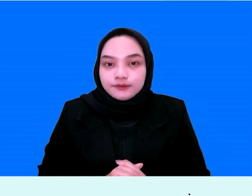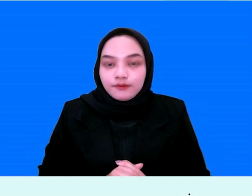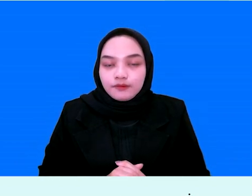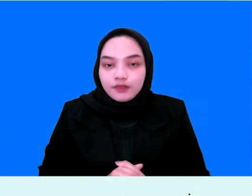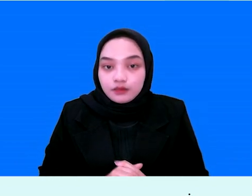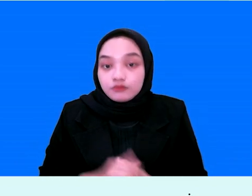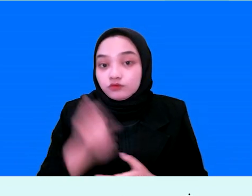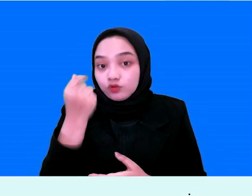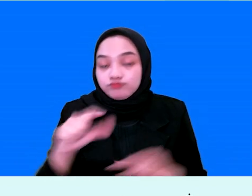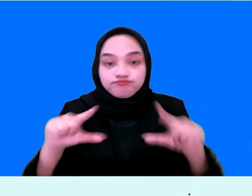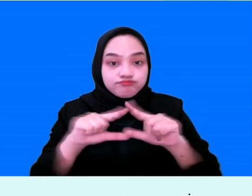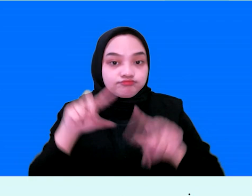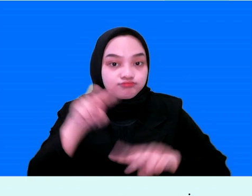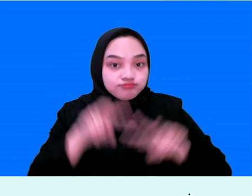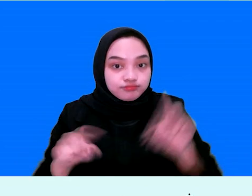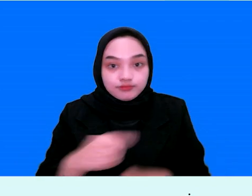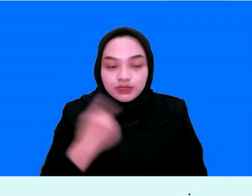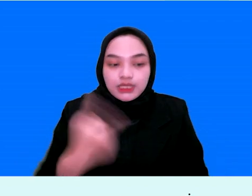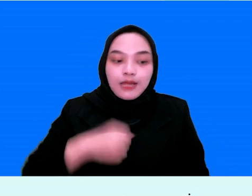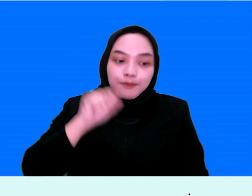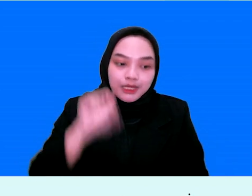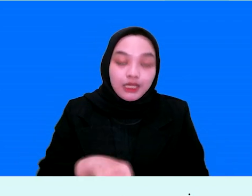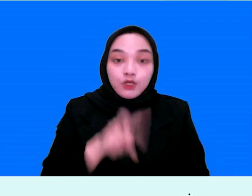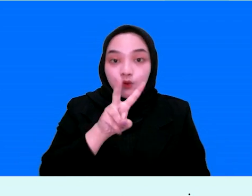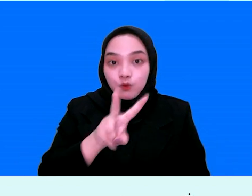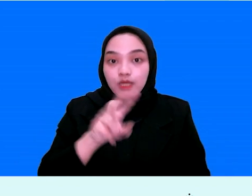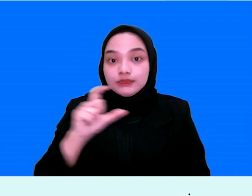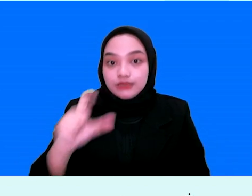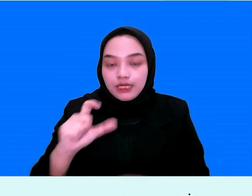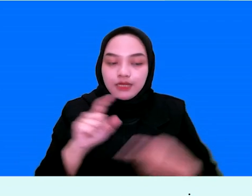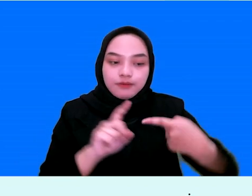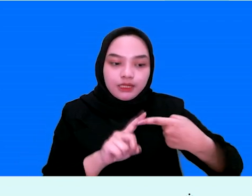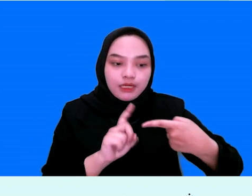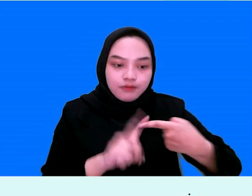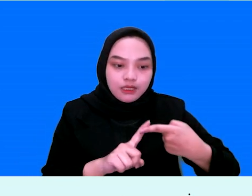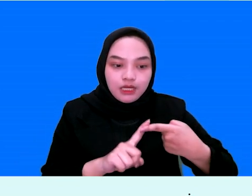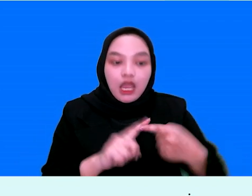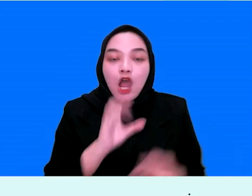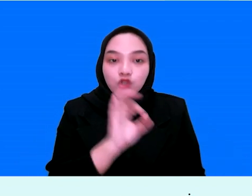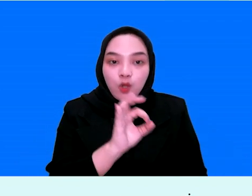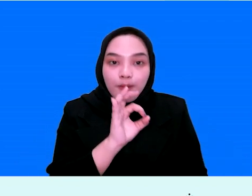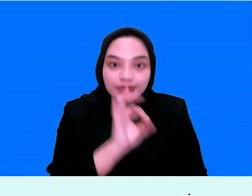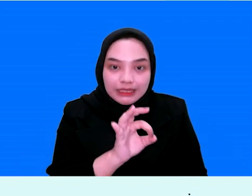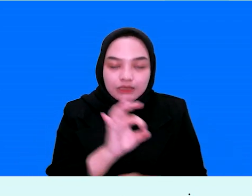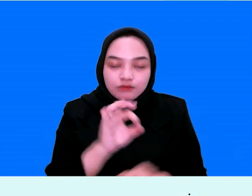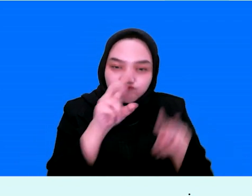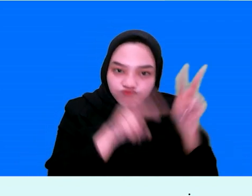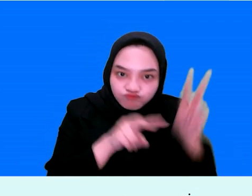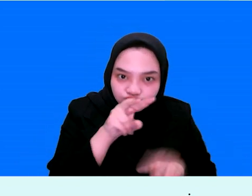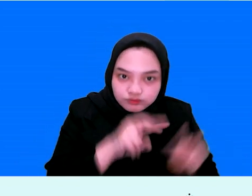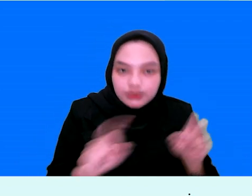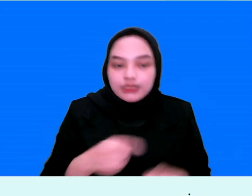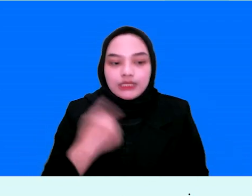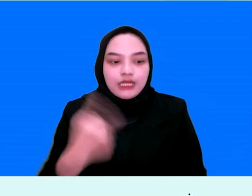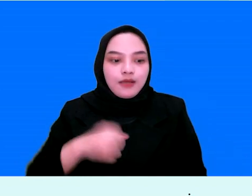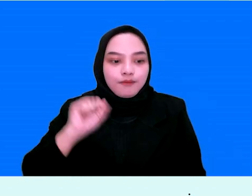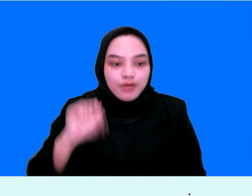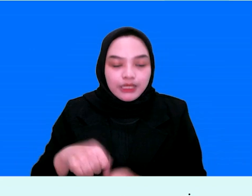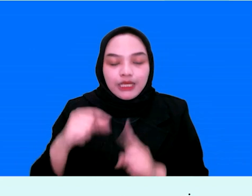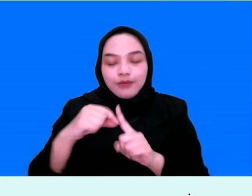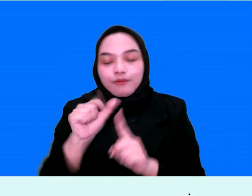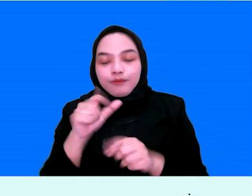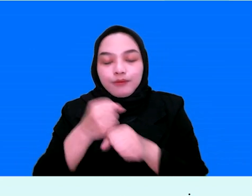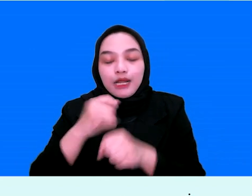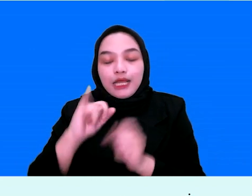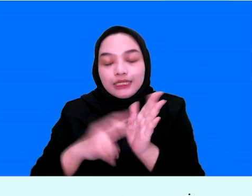Ya, untuk audit kali ini kita menggunakan dua metode. Yang pertama itu automated scanning. Kita menggunakan plugin Wave